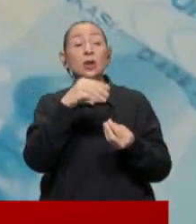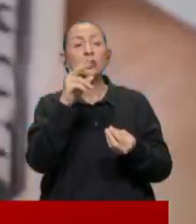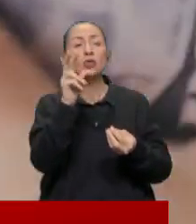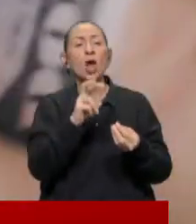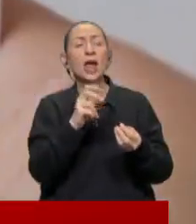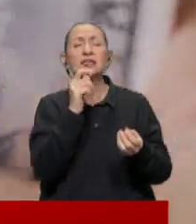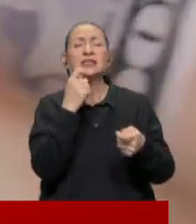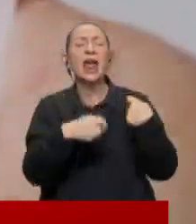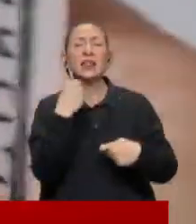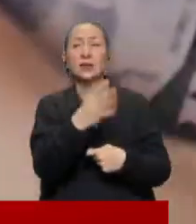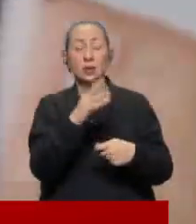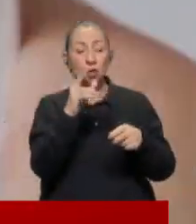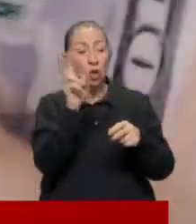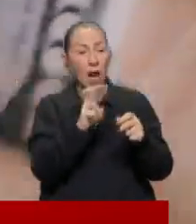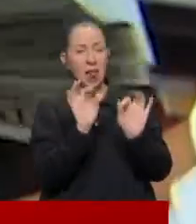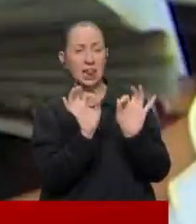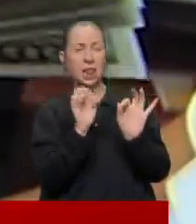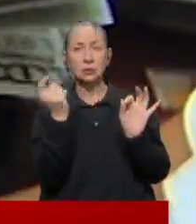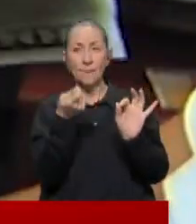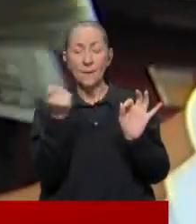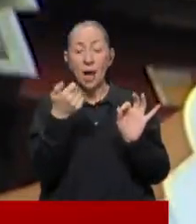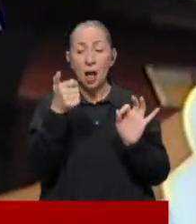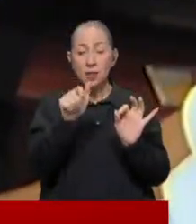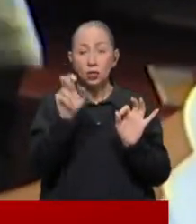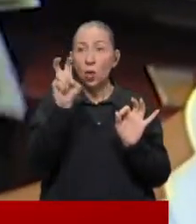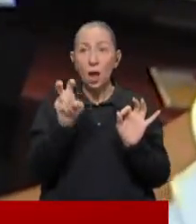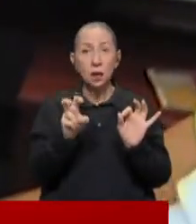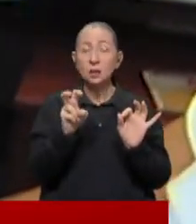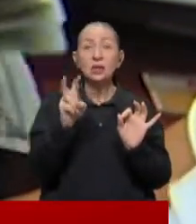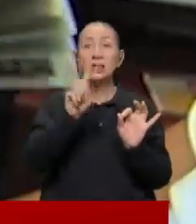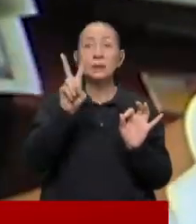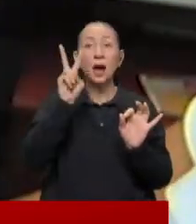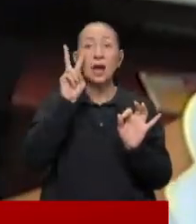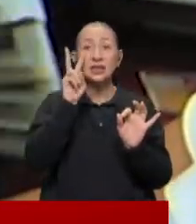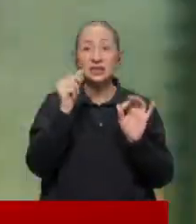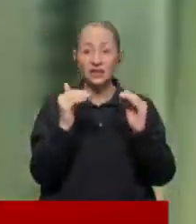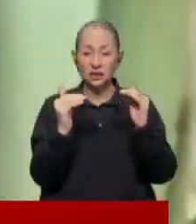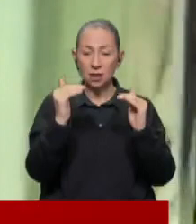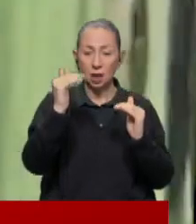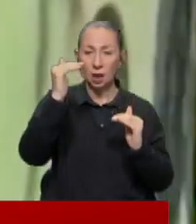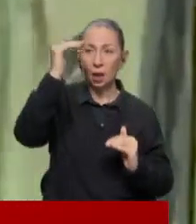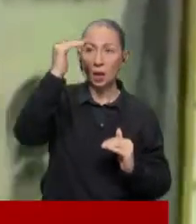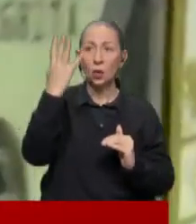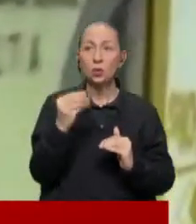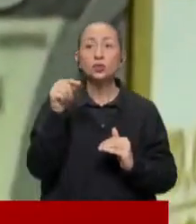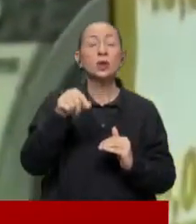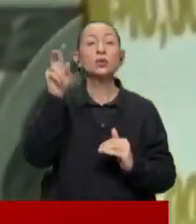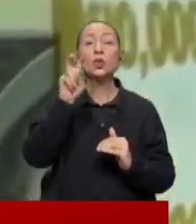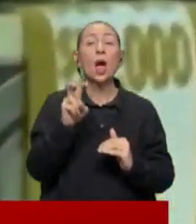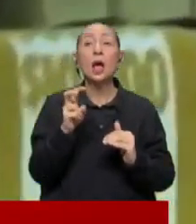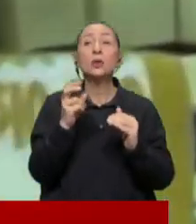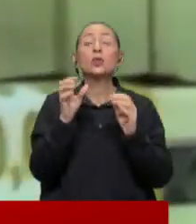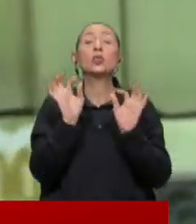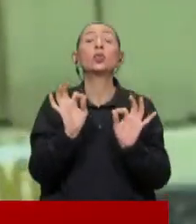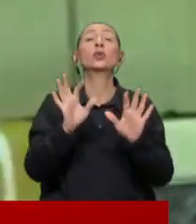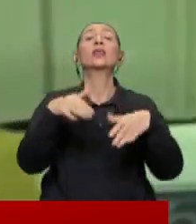verildi. Amaç dolar kurunu sabit tutmaktı. Ancak 6 ayda dolar kuru 20 Aralık'taki seviyesinin de üzerine çıktı. Dolar tutunamadığı